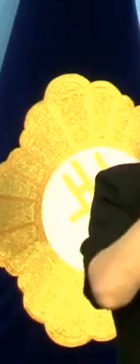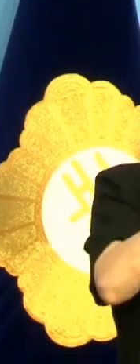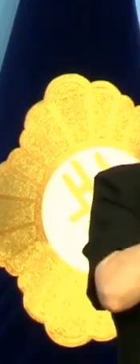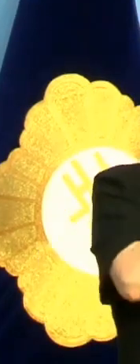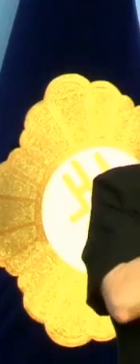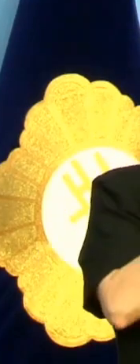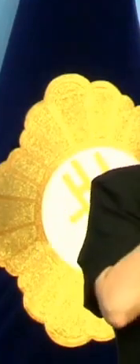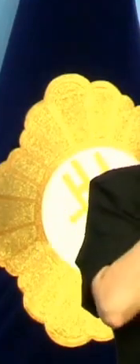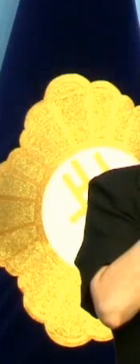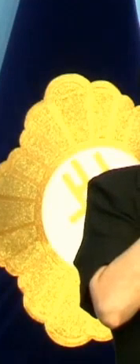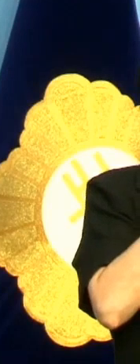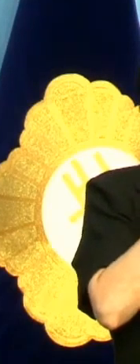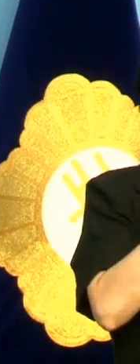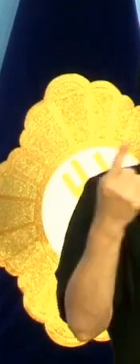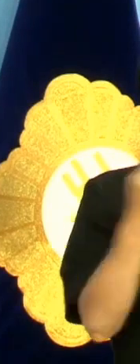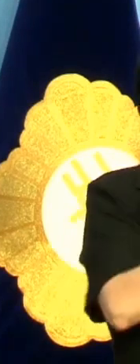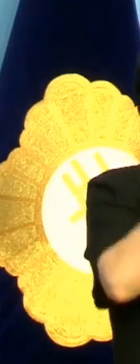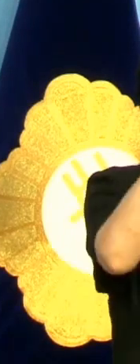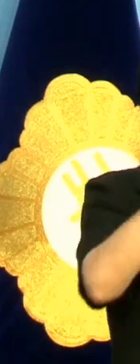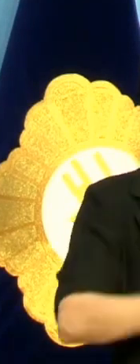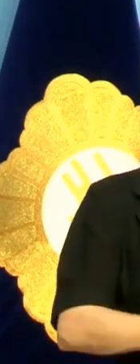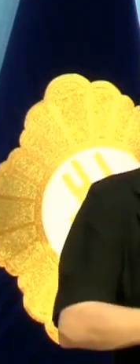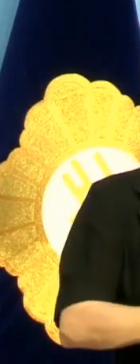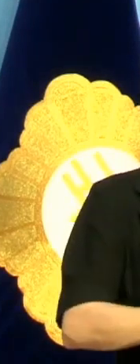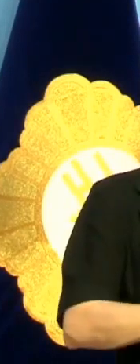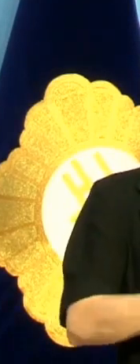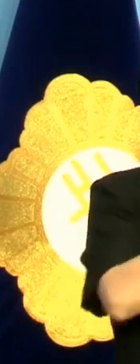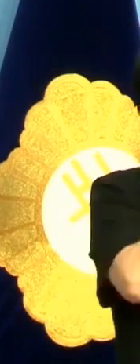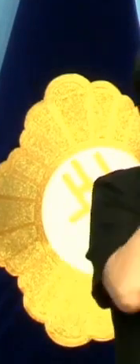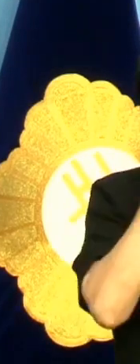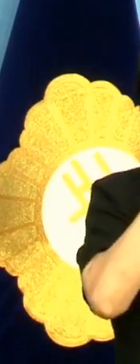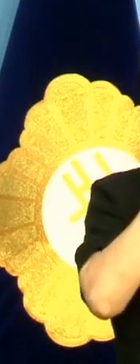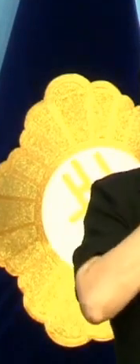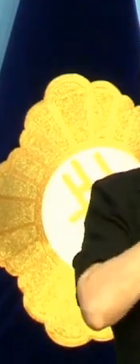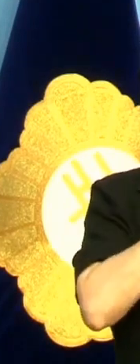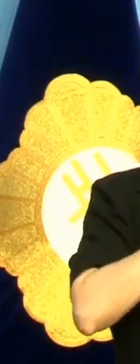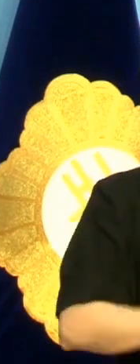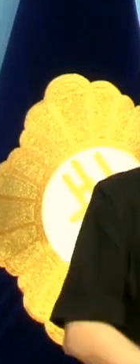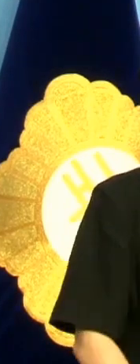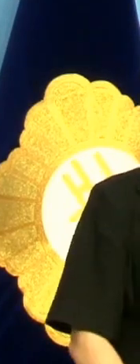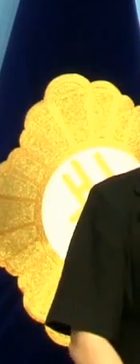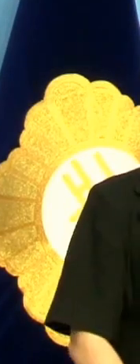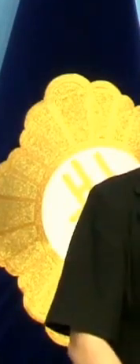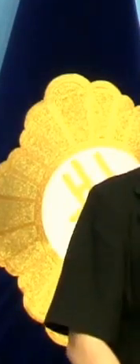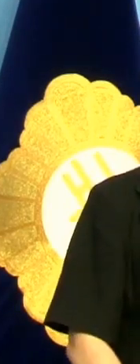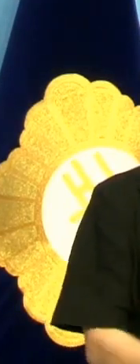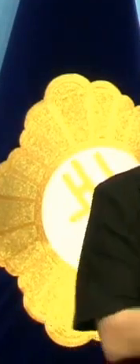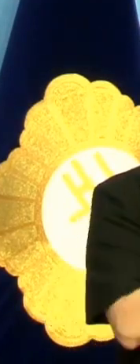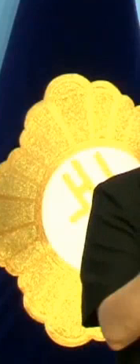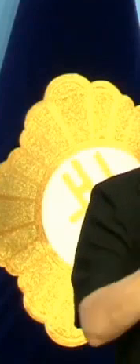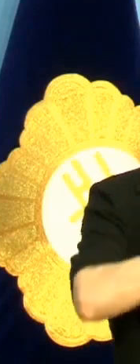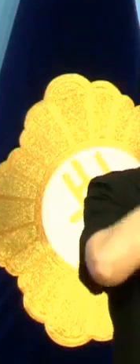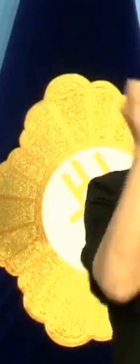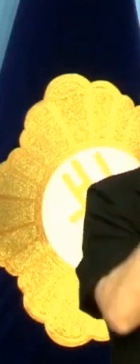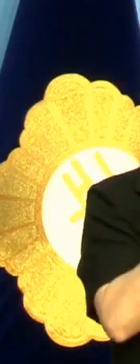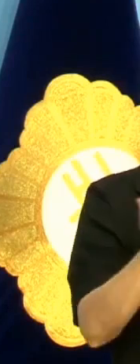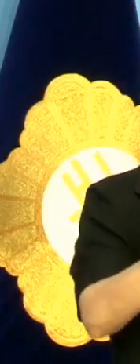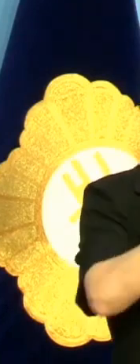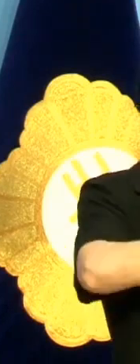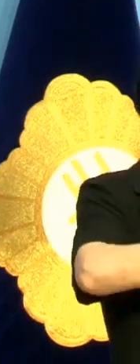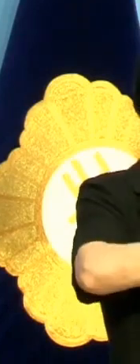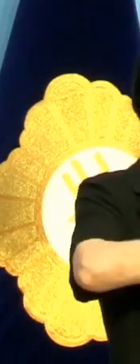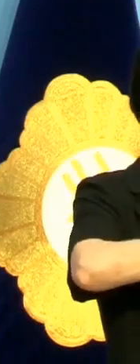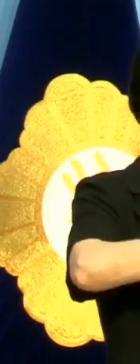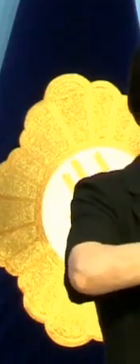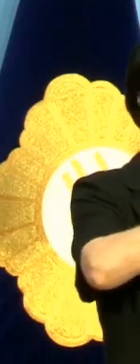없다보니 변동 4 2 5 파악에 어려움이 있 있는 것입니다 그래서 당선자의 한해서 는